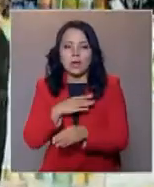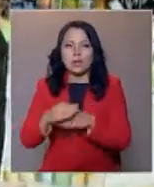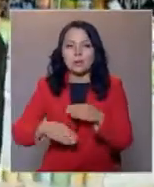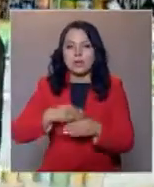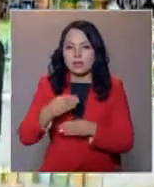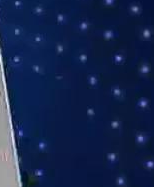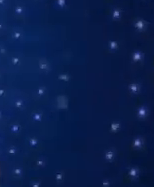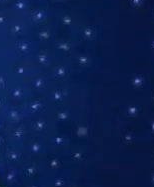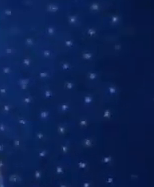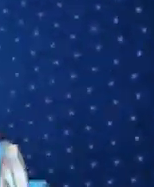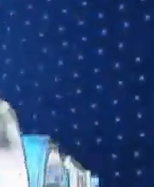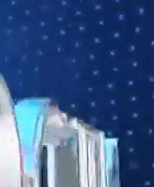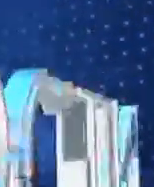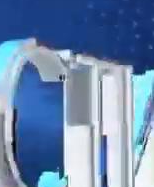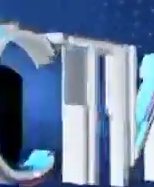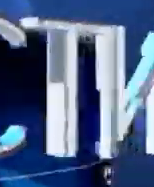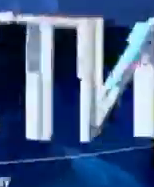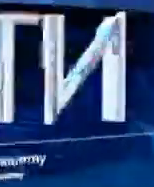бинты.